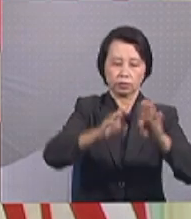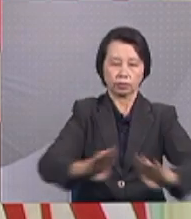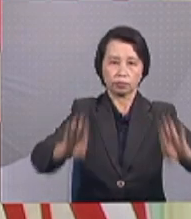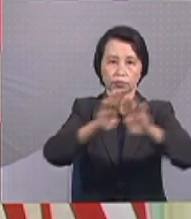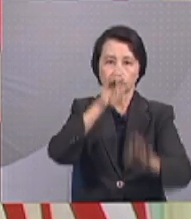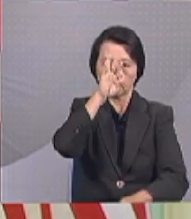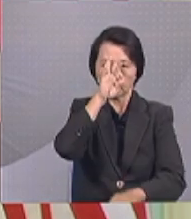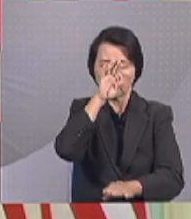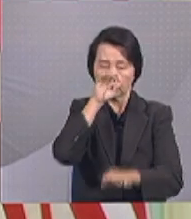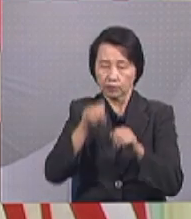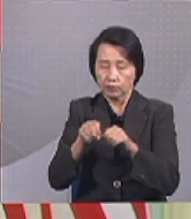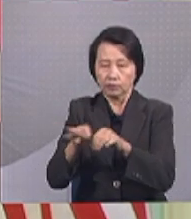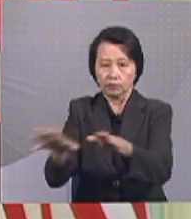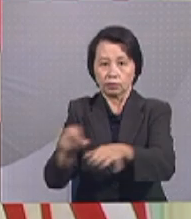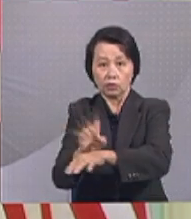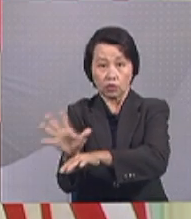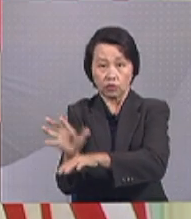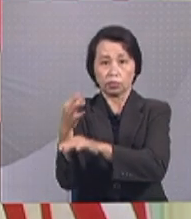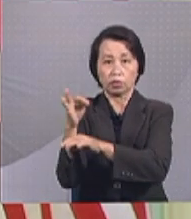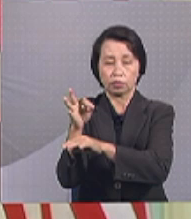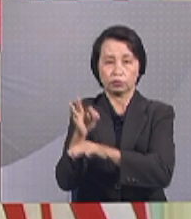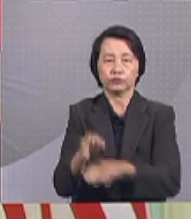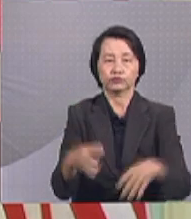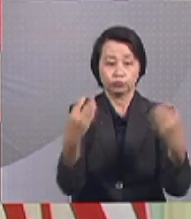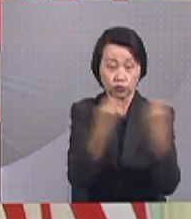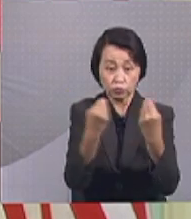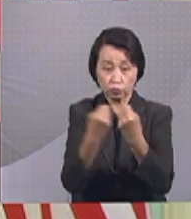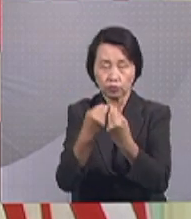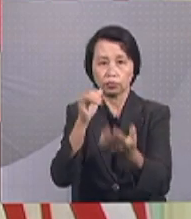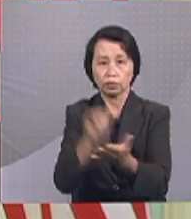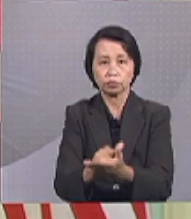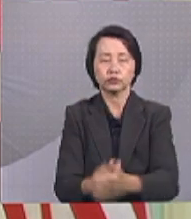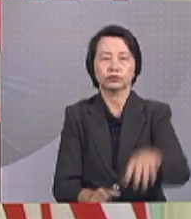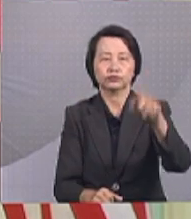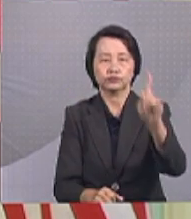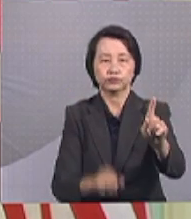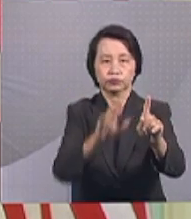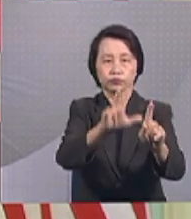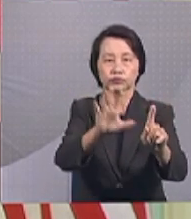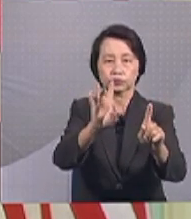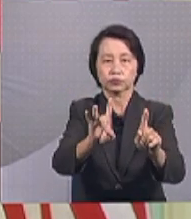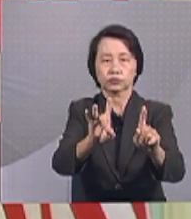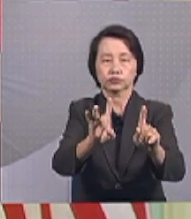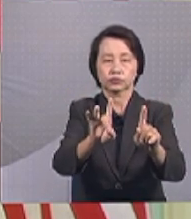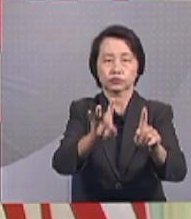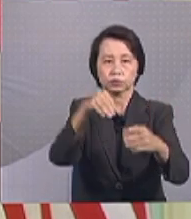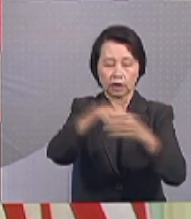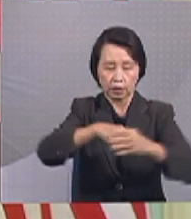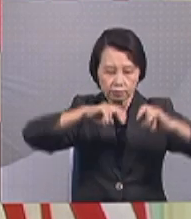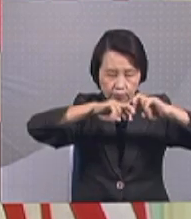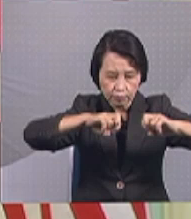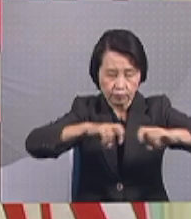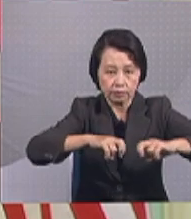palsu COVID-19. Daripada jumlah tersebut, sebanyak 178 di dalam